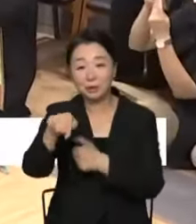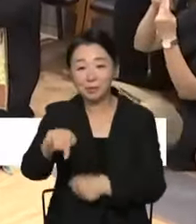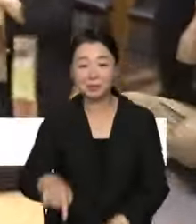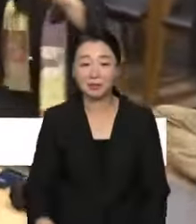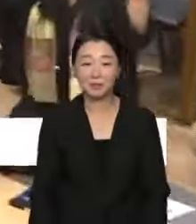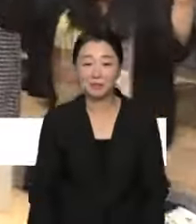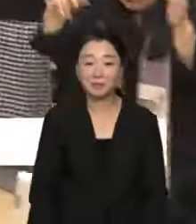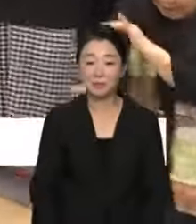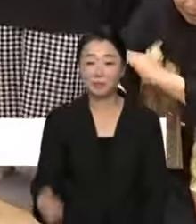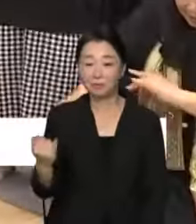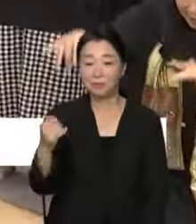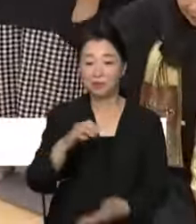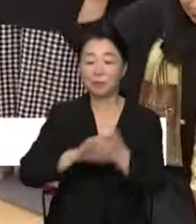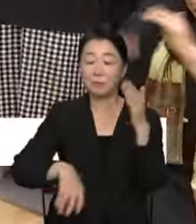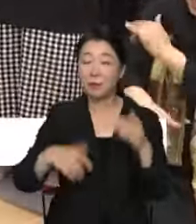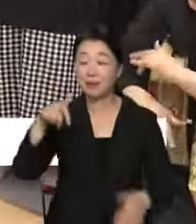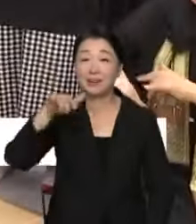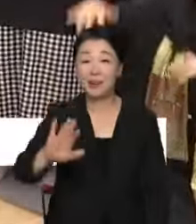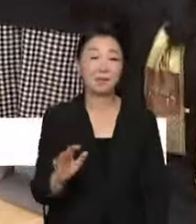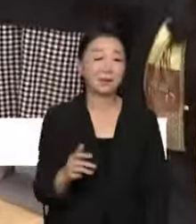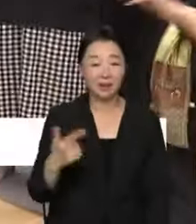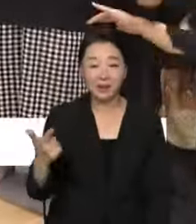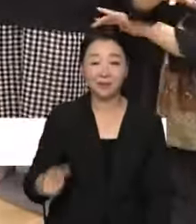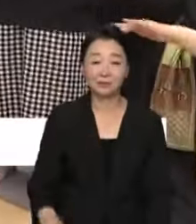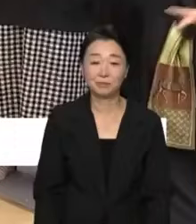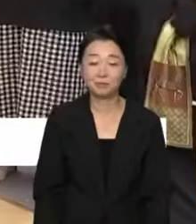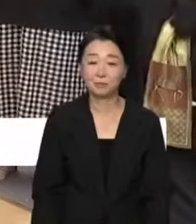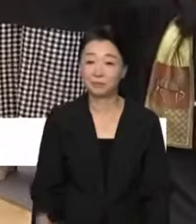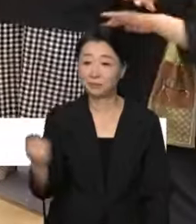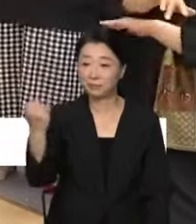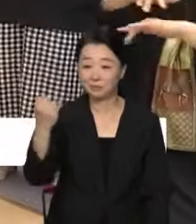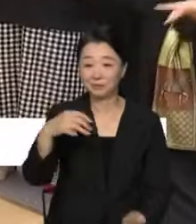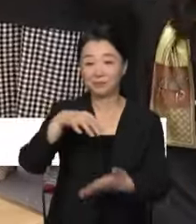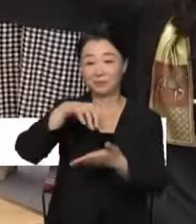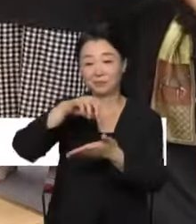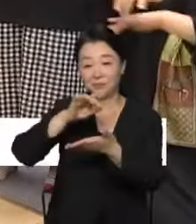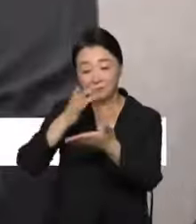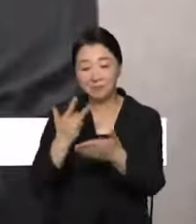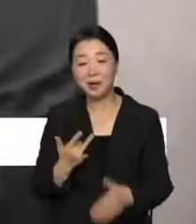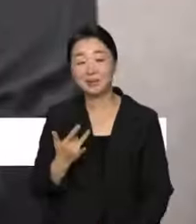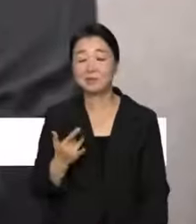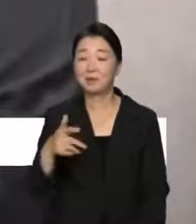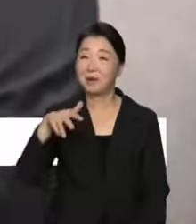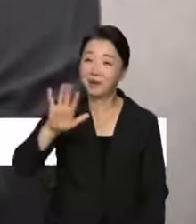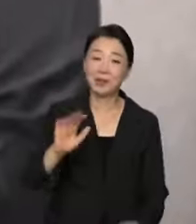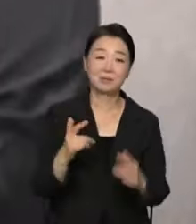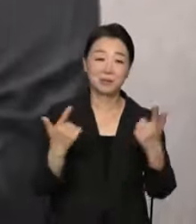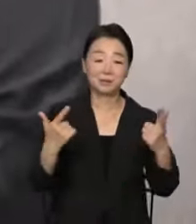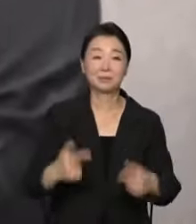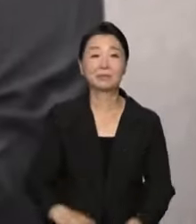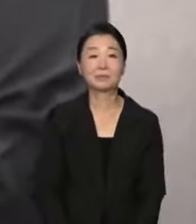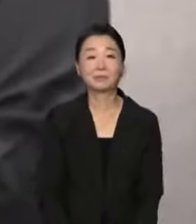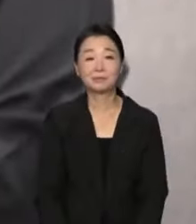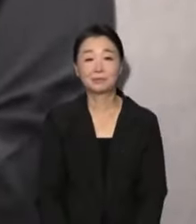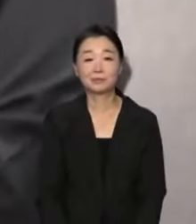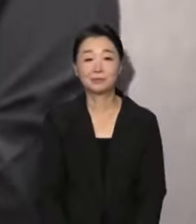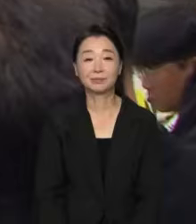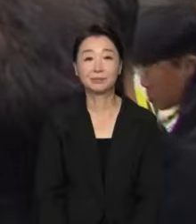웃음이가 빠지면 내비 아니지. 웃음이가 빠지면 내비 아니지.